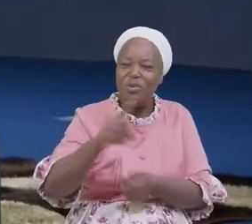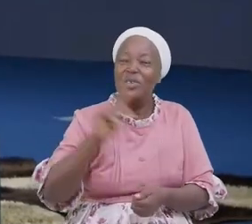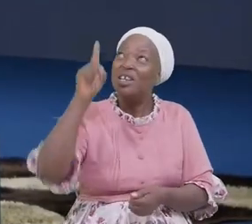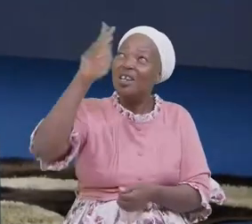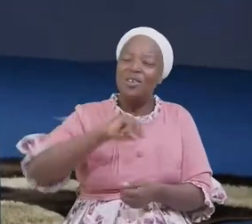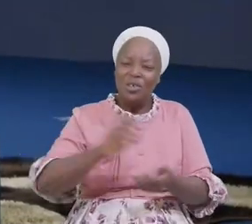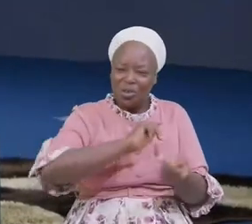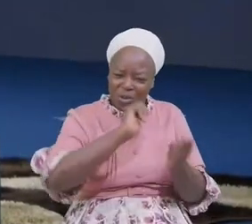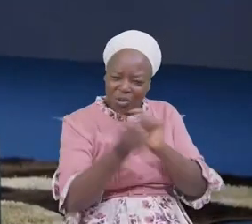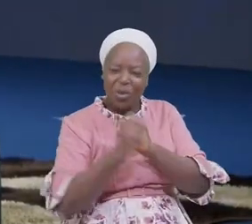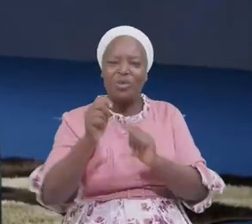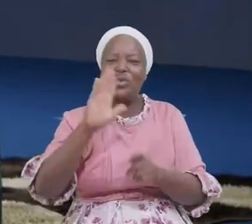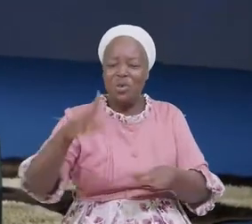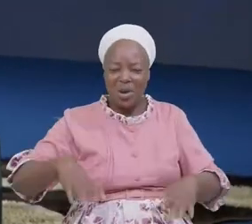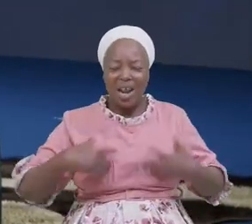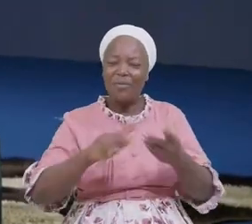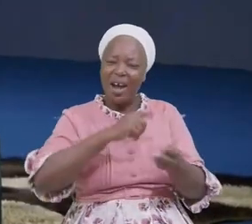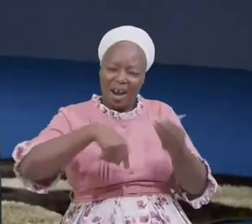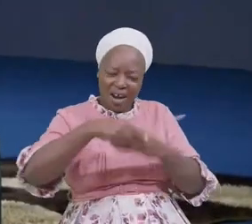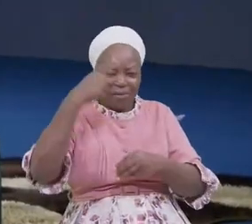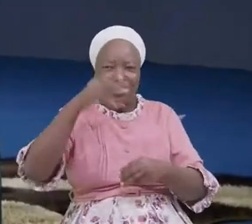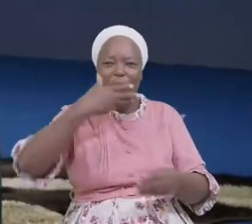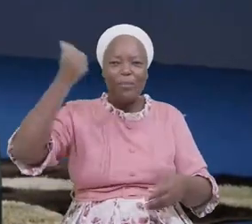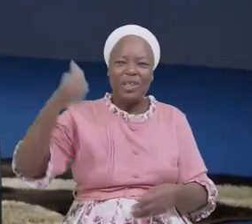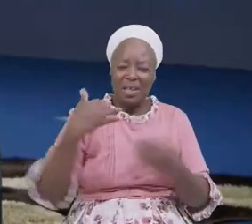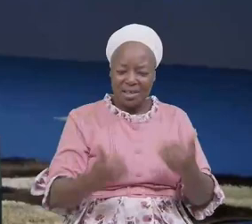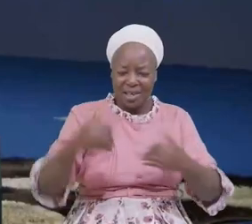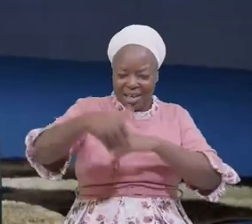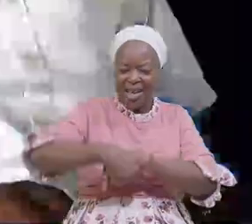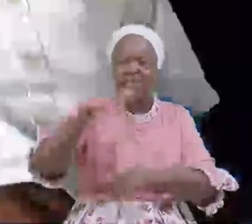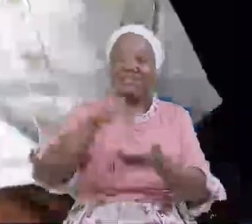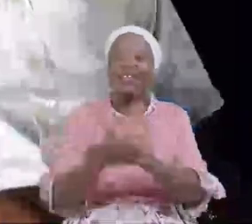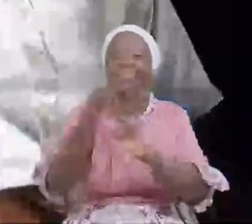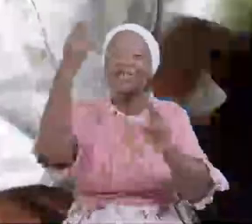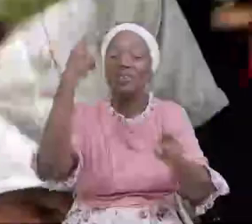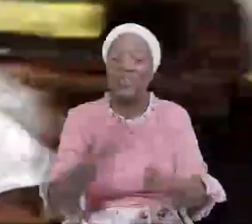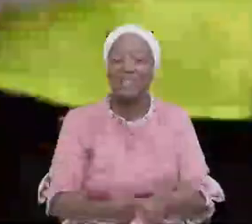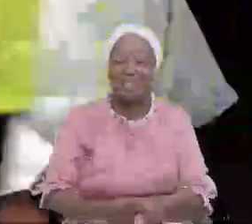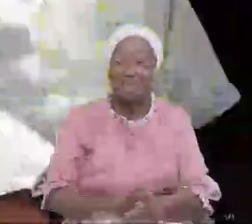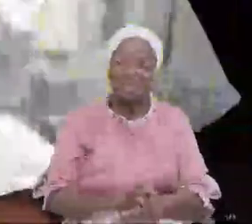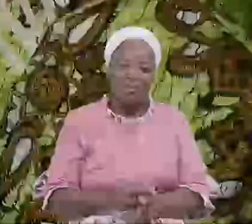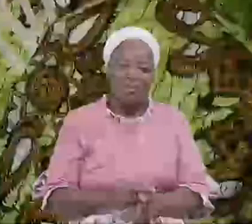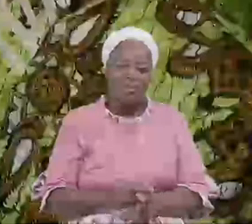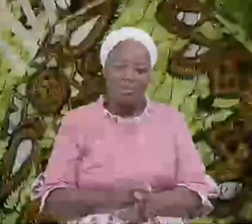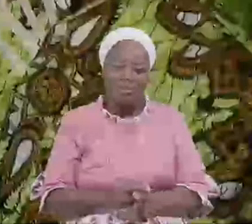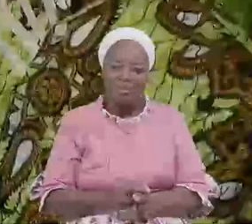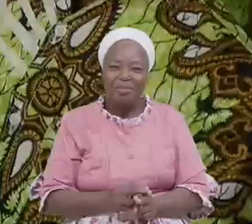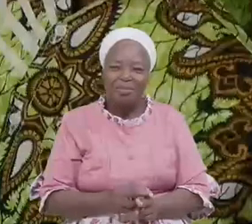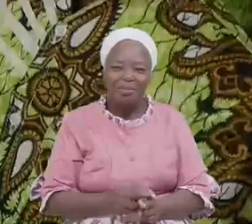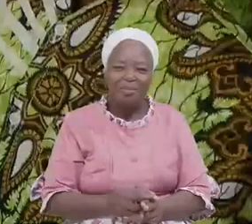et qui va transformer totalement ta vie pour que tu aies une meilleure vie ce soir même au nom de